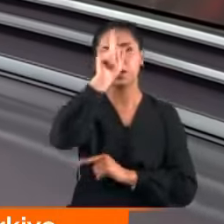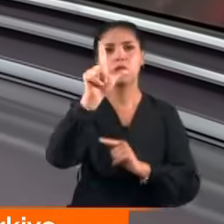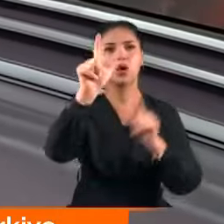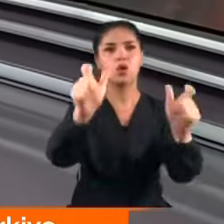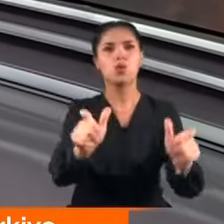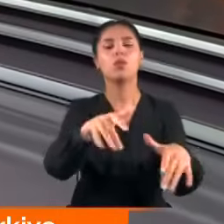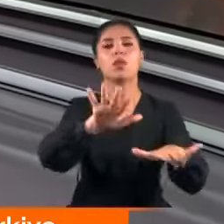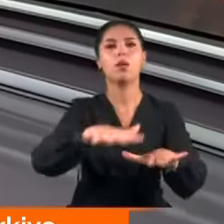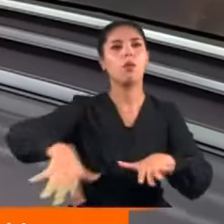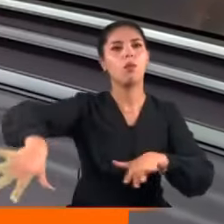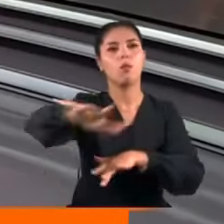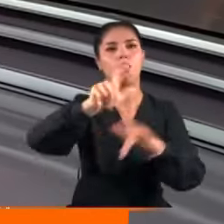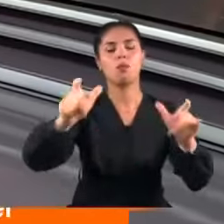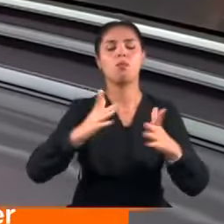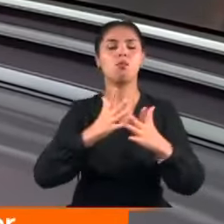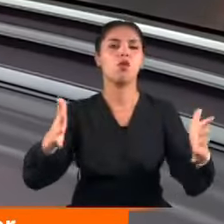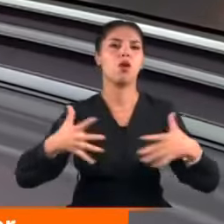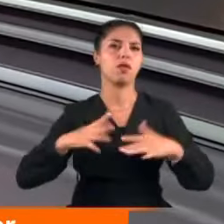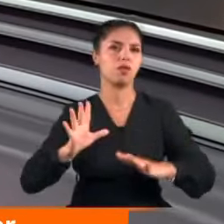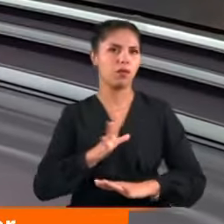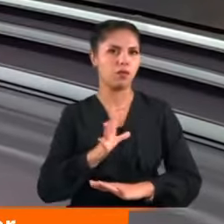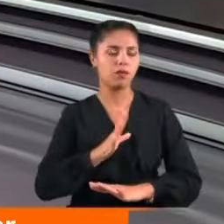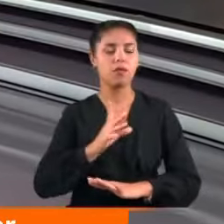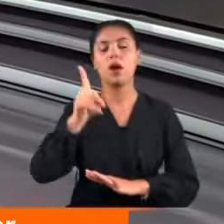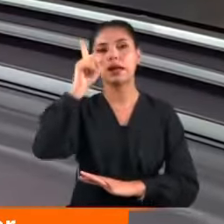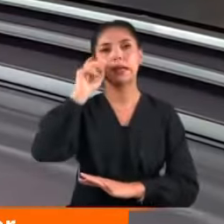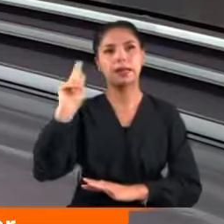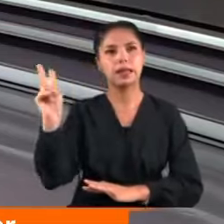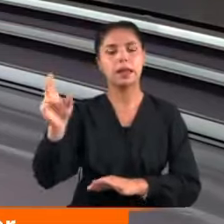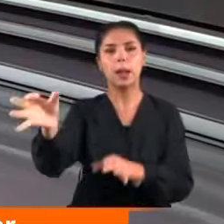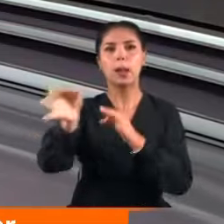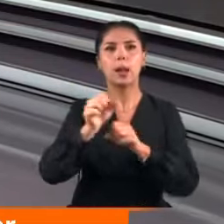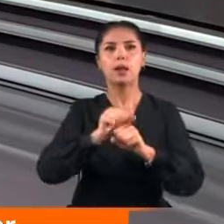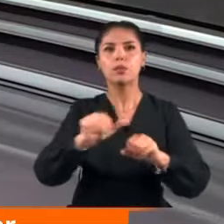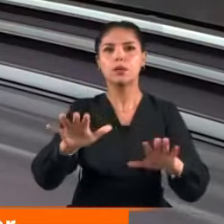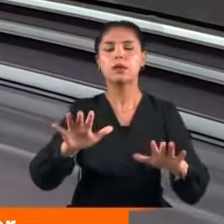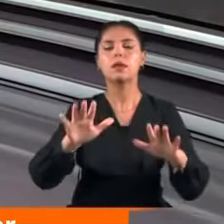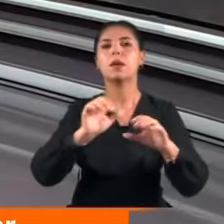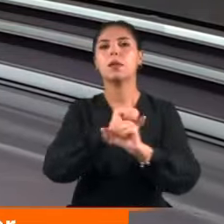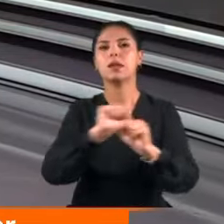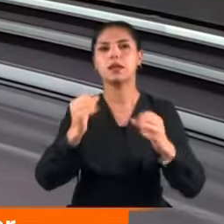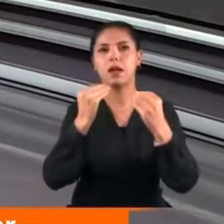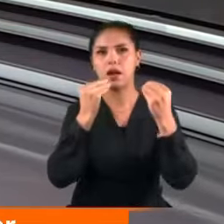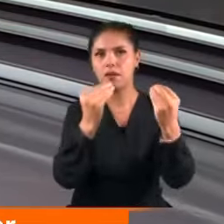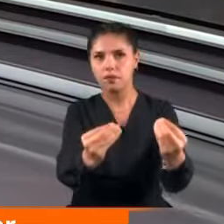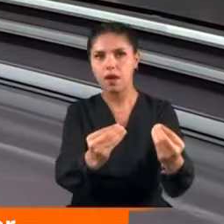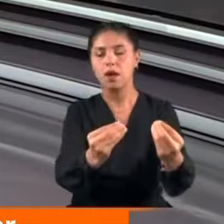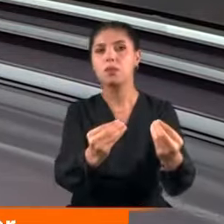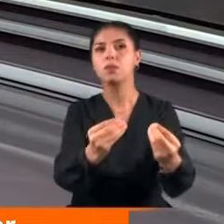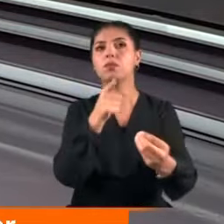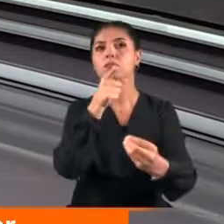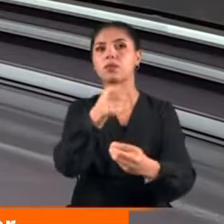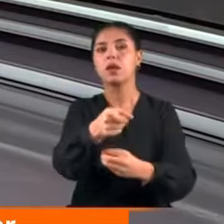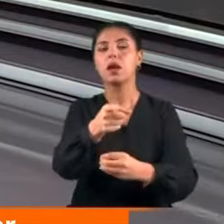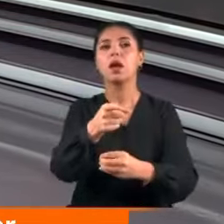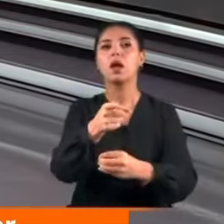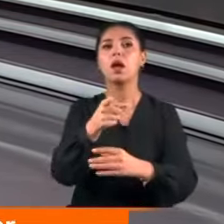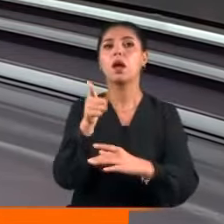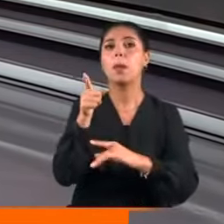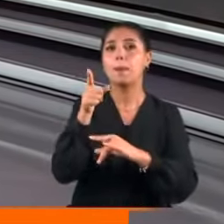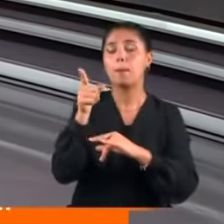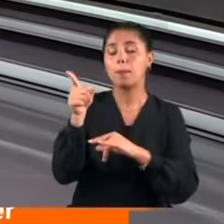bölgeyi de büyük bir endişeye sürükledi. İşgal ordusu iletişim sistemini neredeyse çökerttiği Hizbullah'a karşı birliklerini de